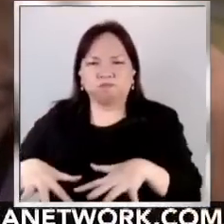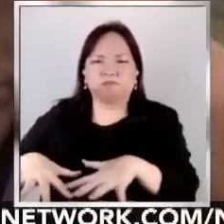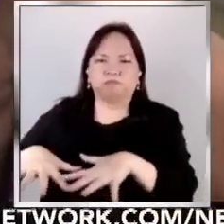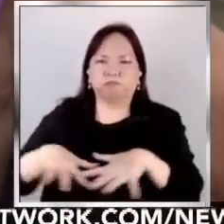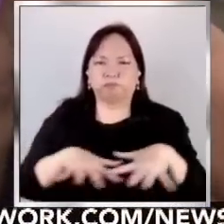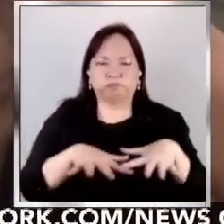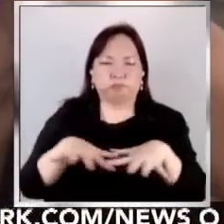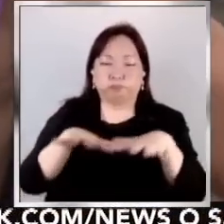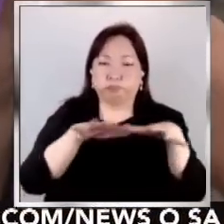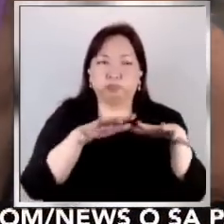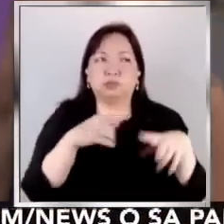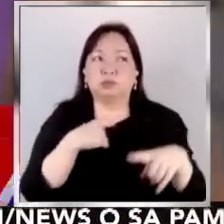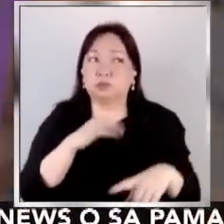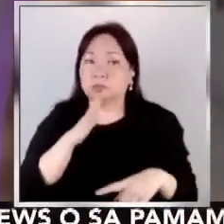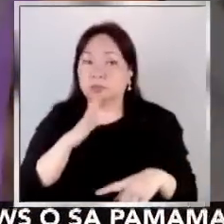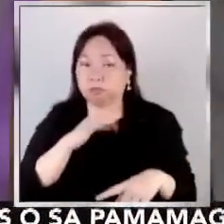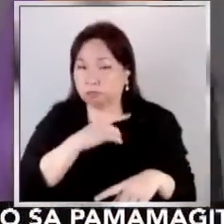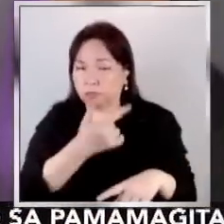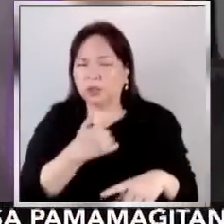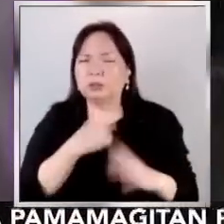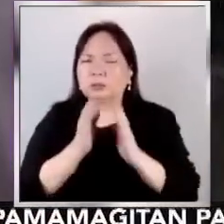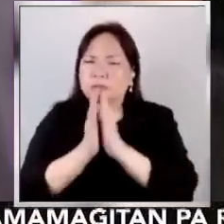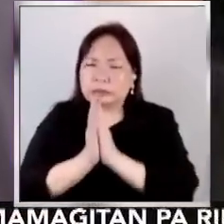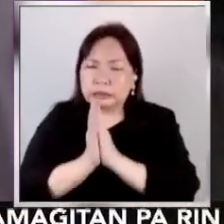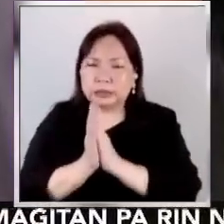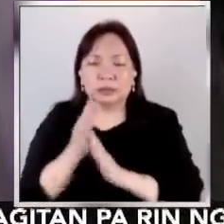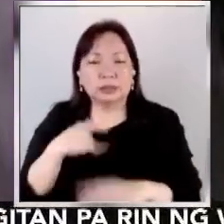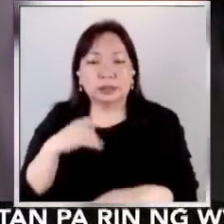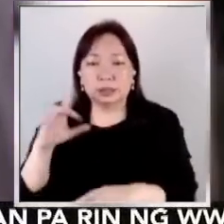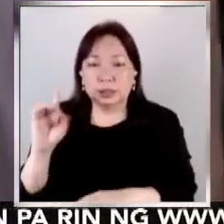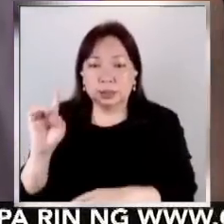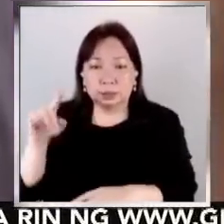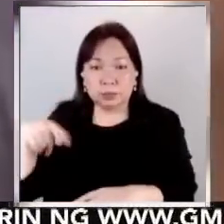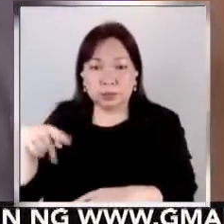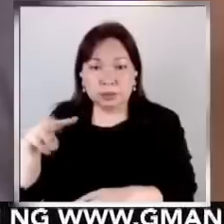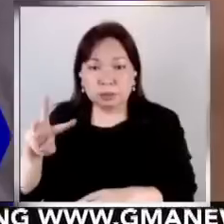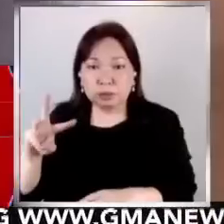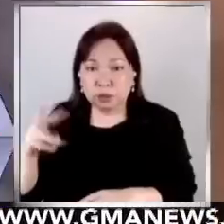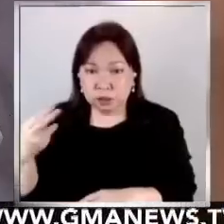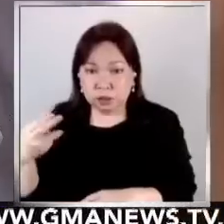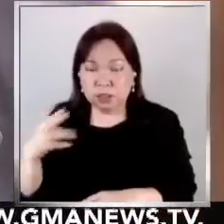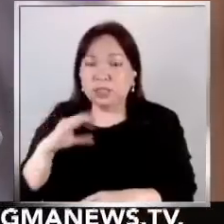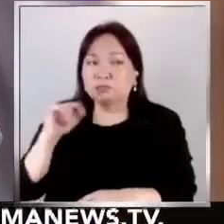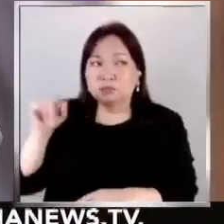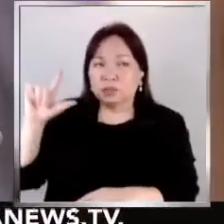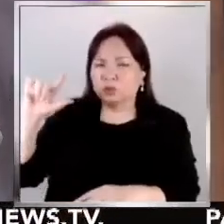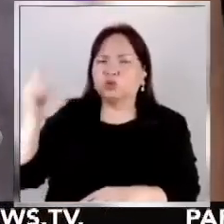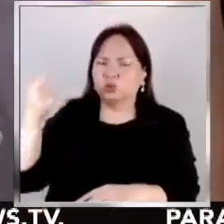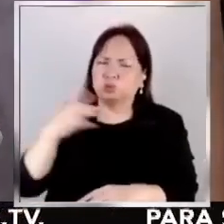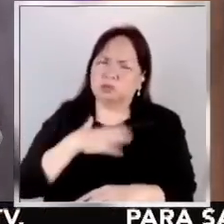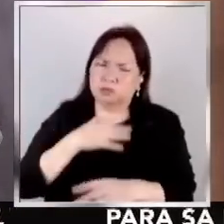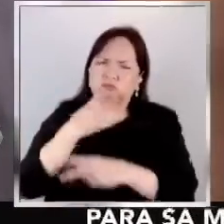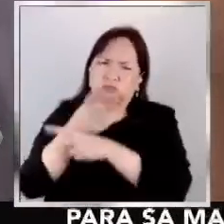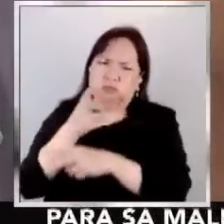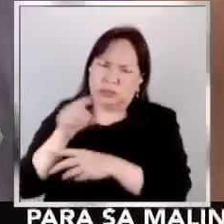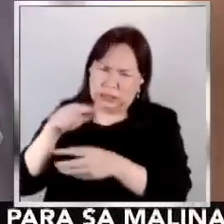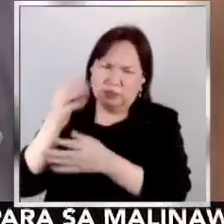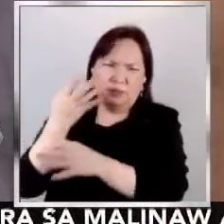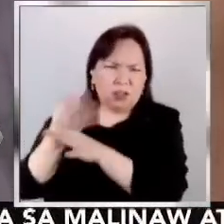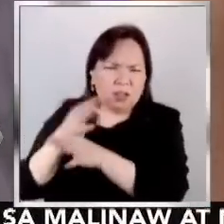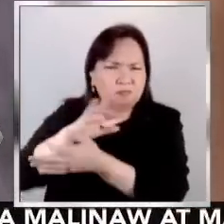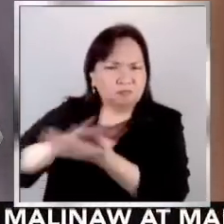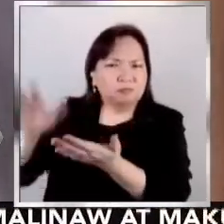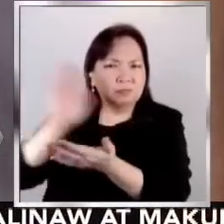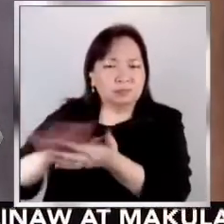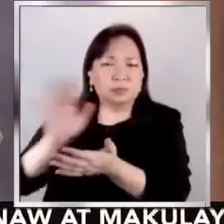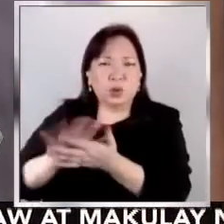sa DBWH ay tuluyan na sanang asikasuhin doon. Maalis yung mga